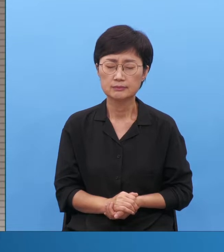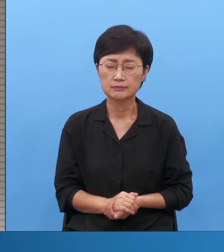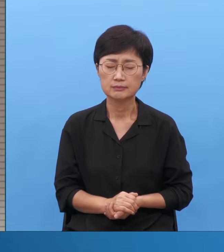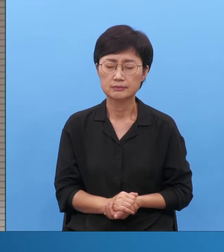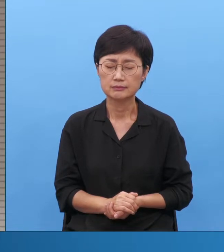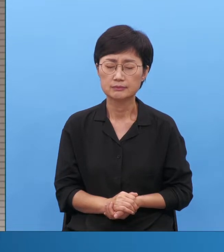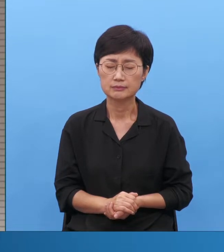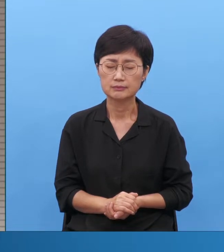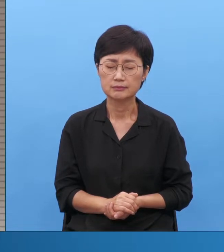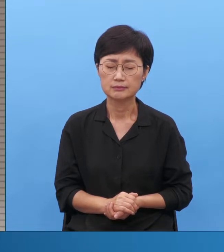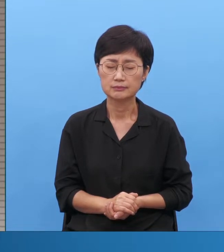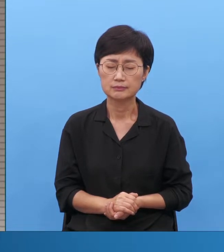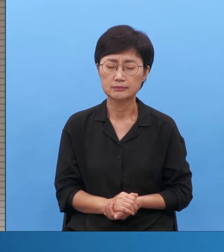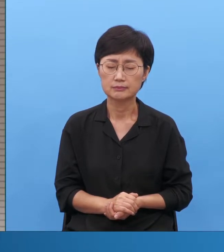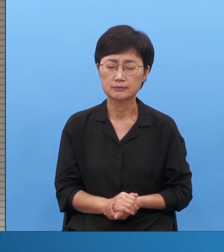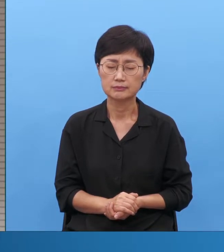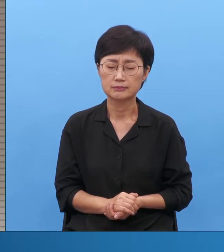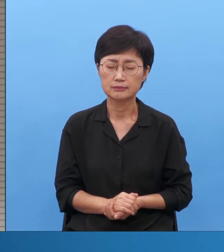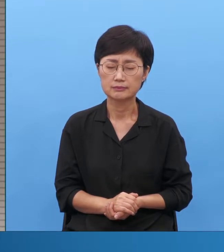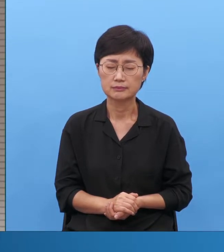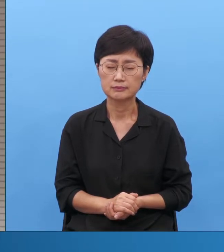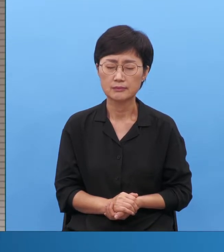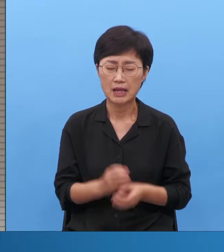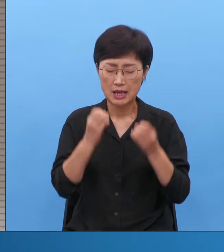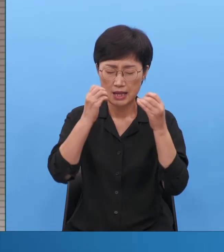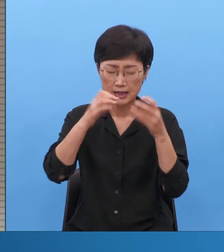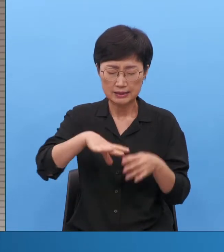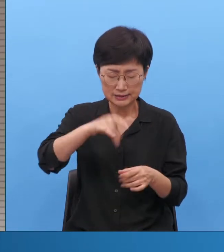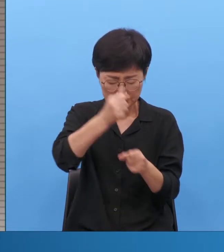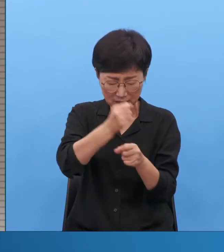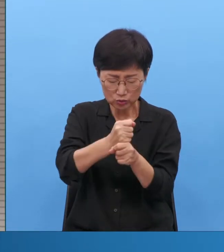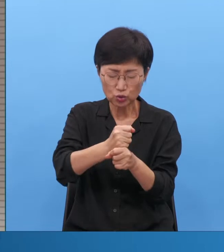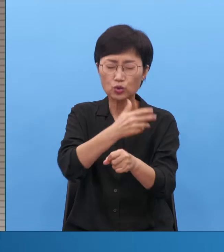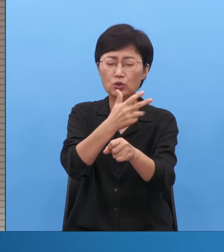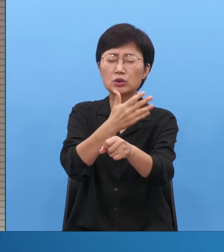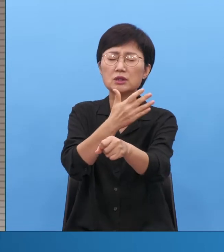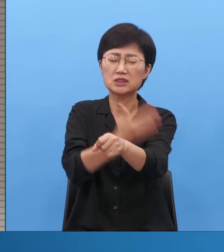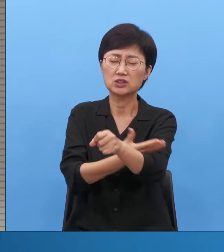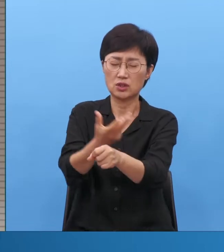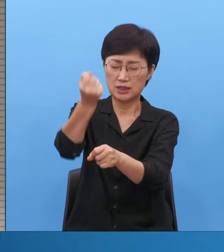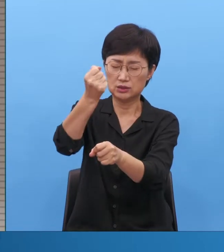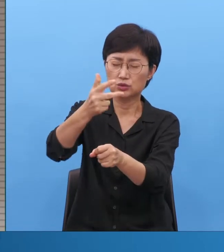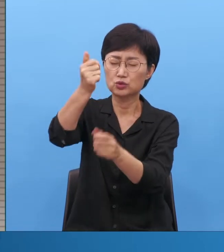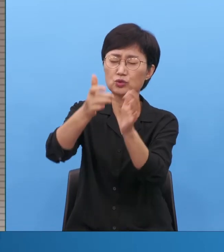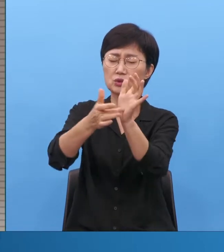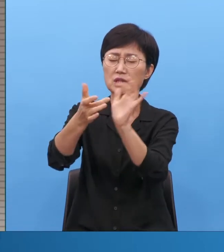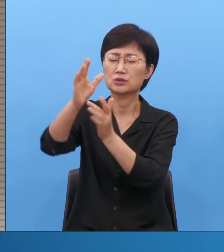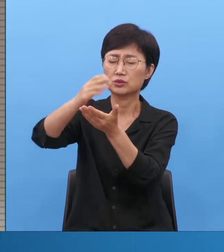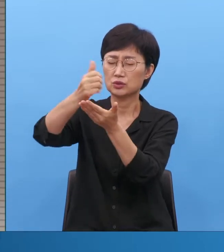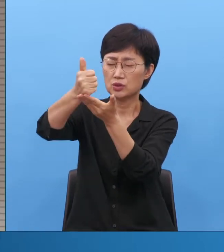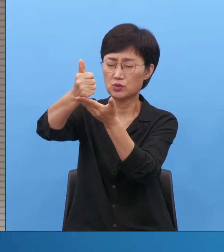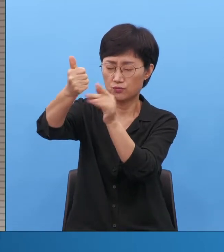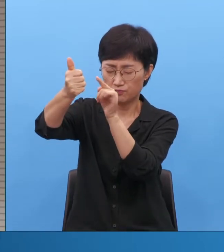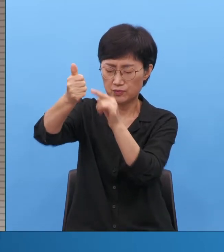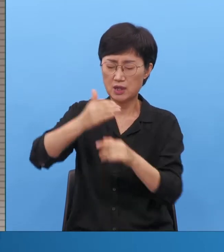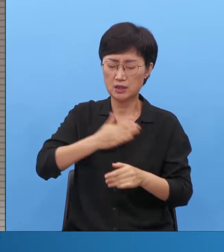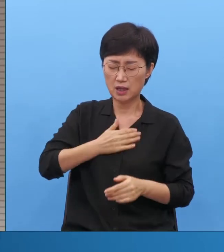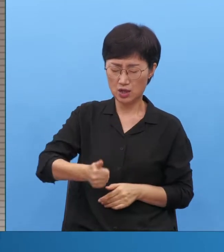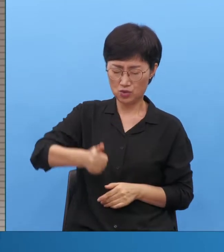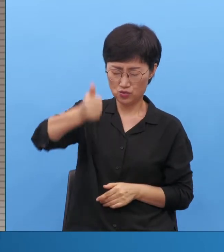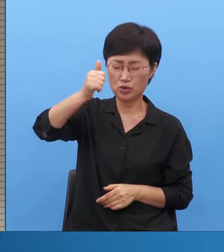70 tribes, and 70 nations. 창조의 능력을 가진 그리스도께서 우리의 인생의 주인이 되어주시고 우리